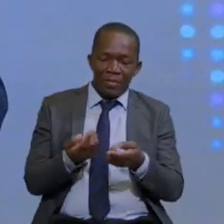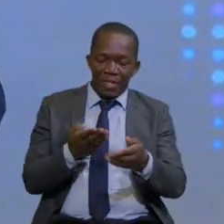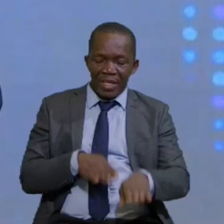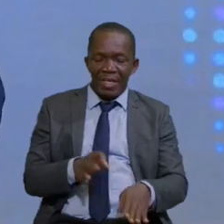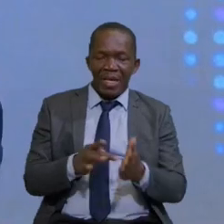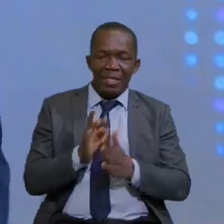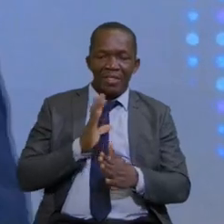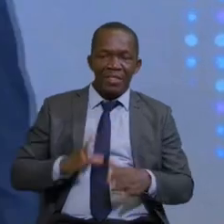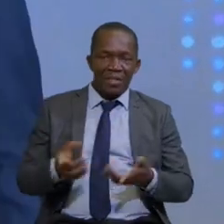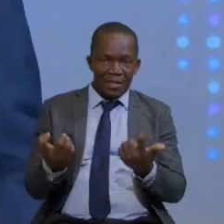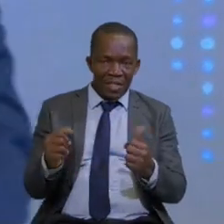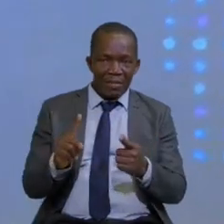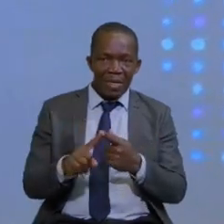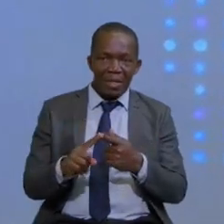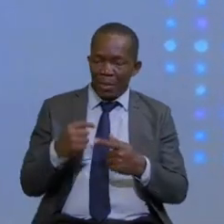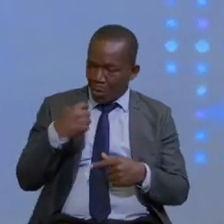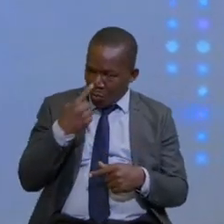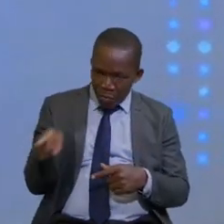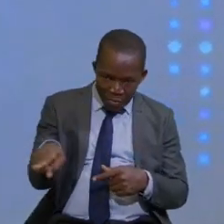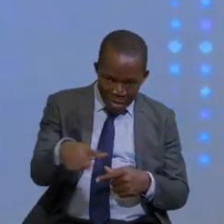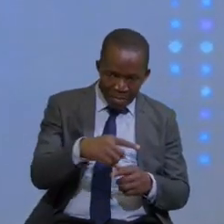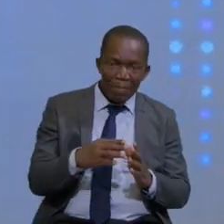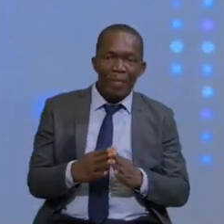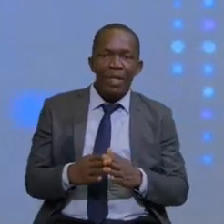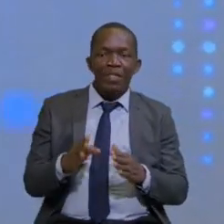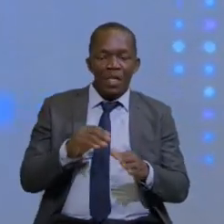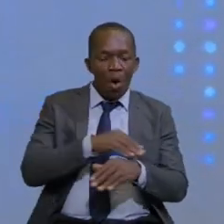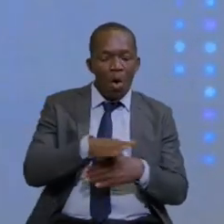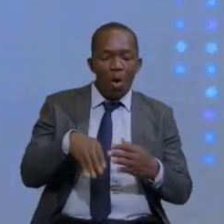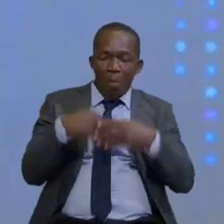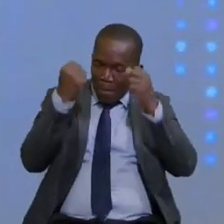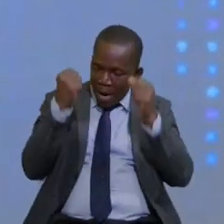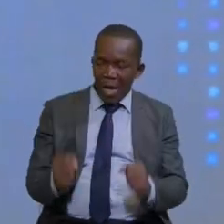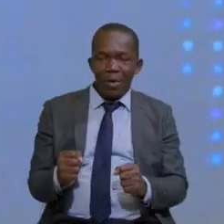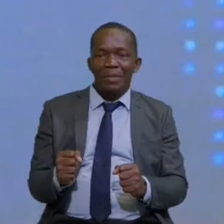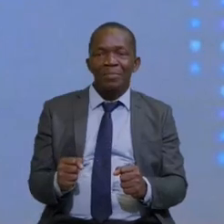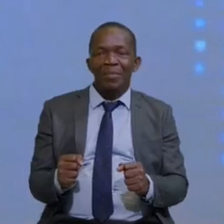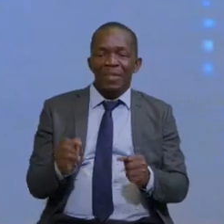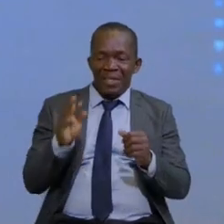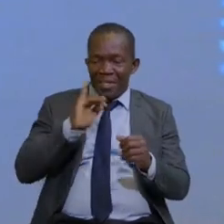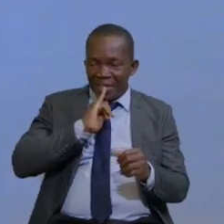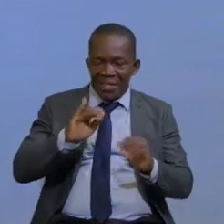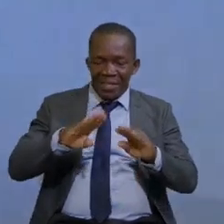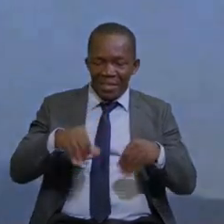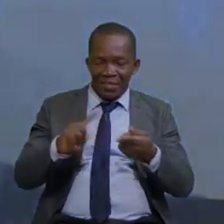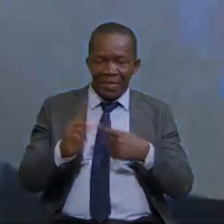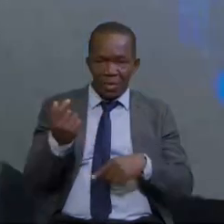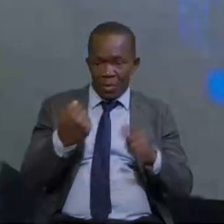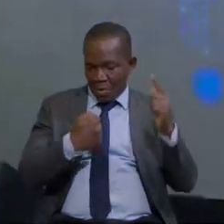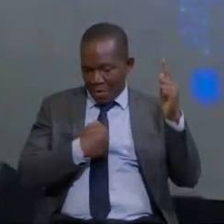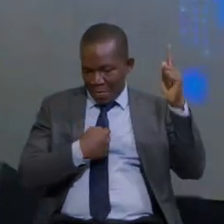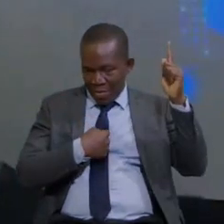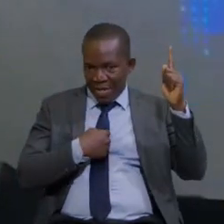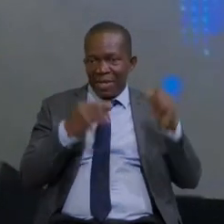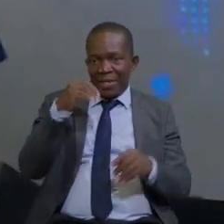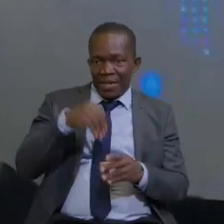parla ainsi. Tout pouvoir m'a été donné dans le ciel et sur